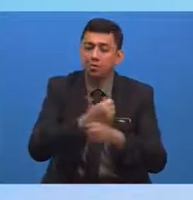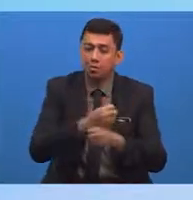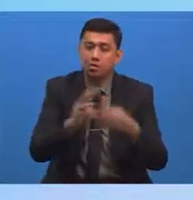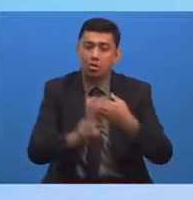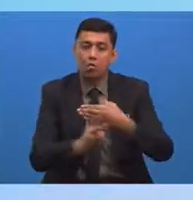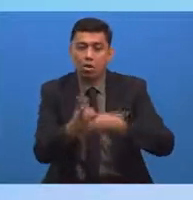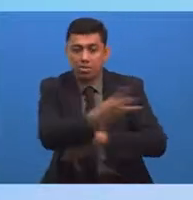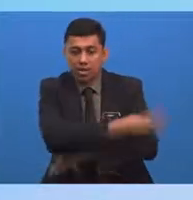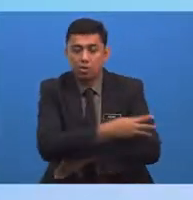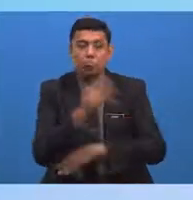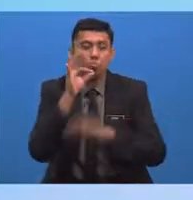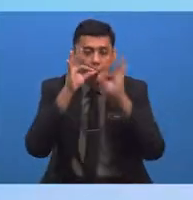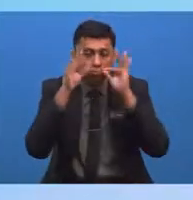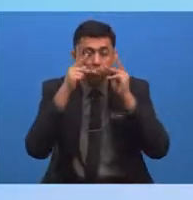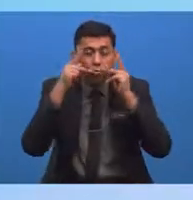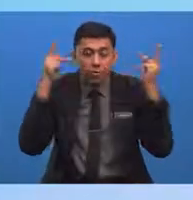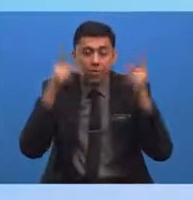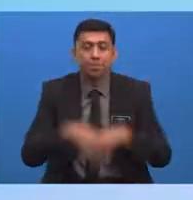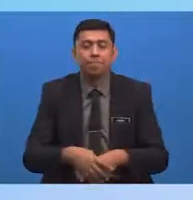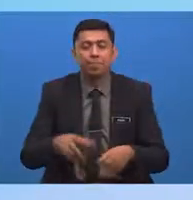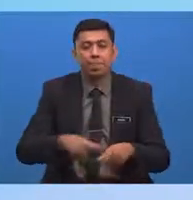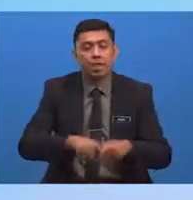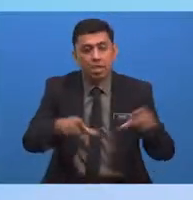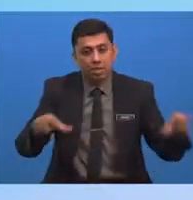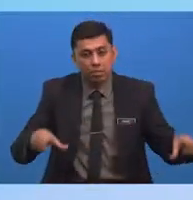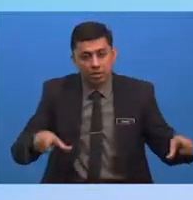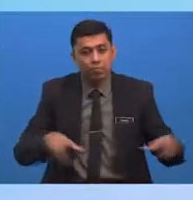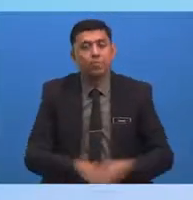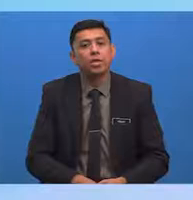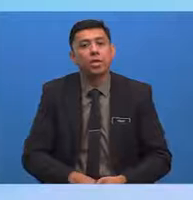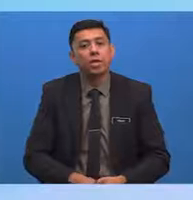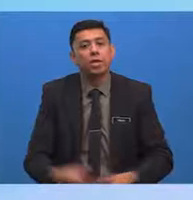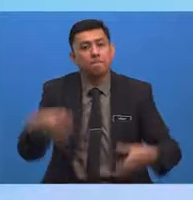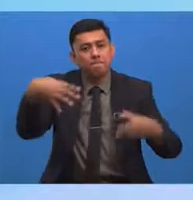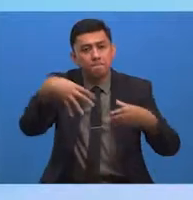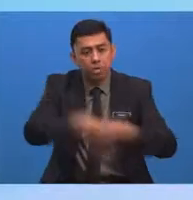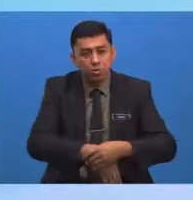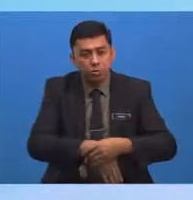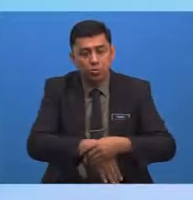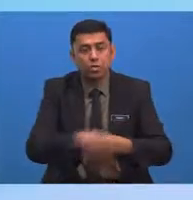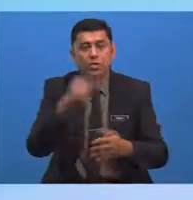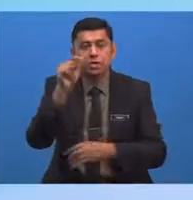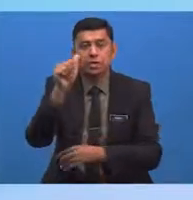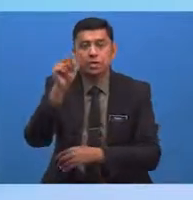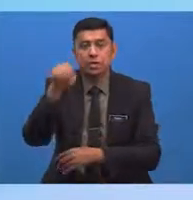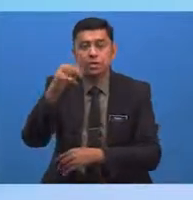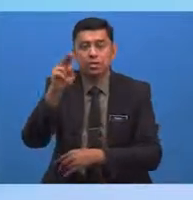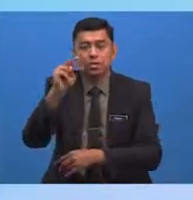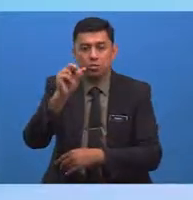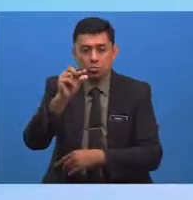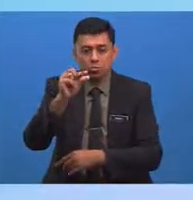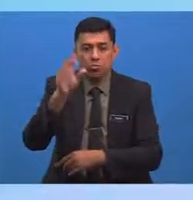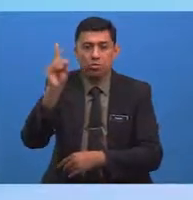memperoleh kawasan Kuching. Beliau seterusnya melebarkan kekuasaannya merangkumi kawasan dari Tanjung Datu ke